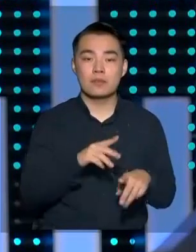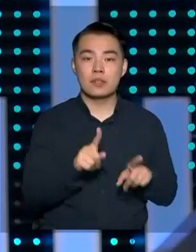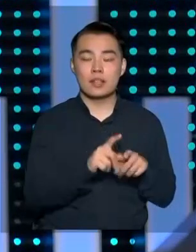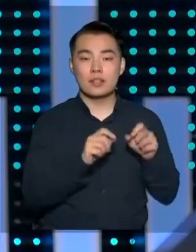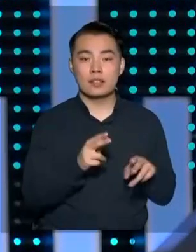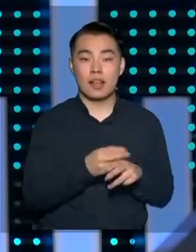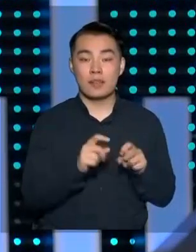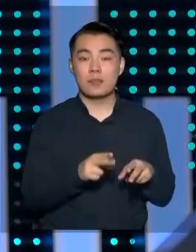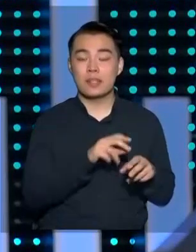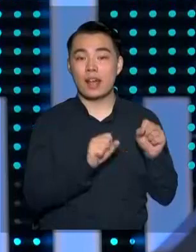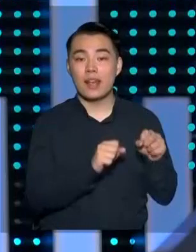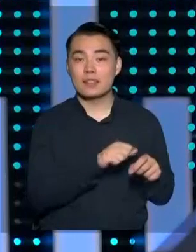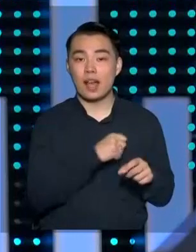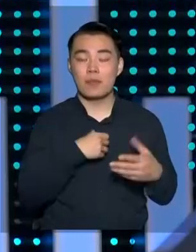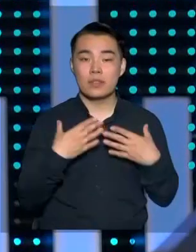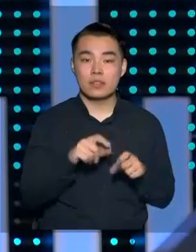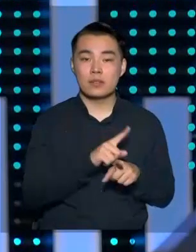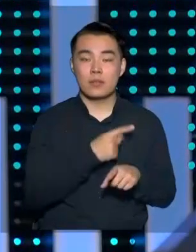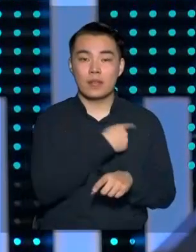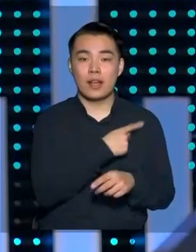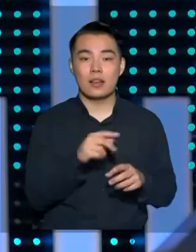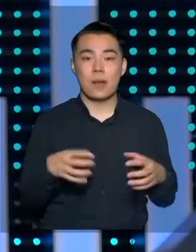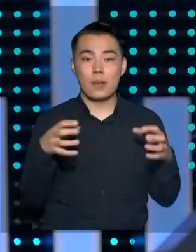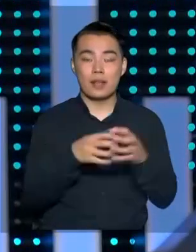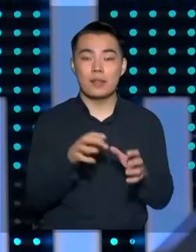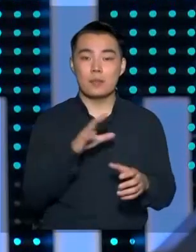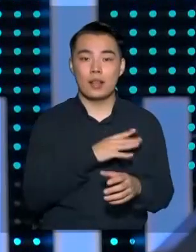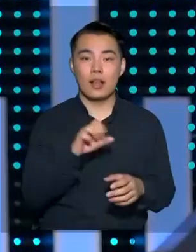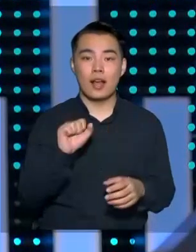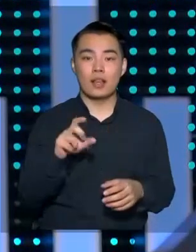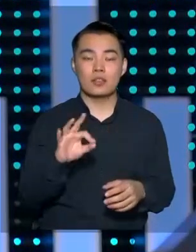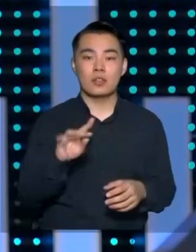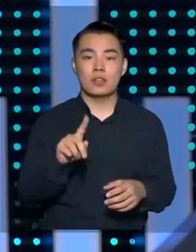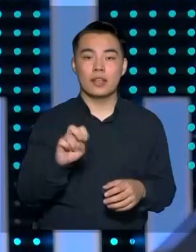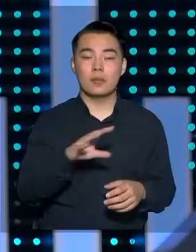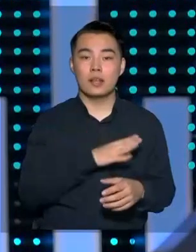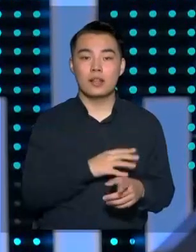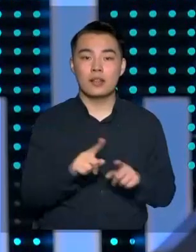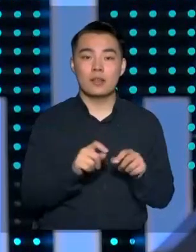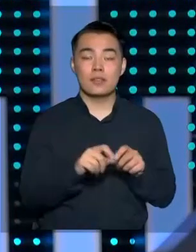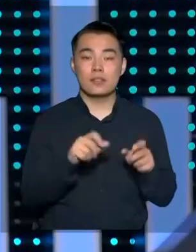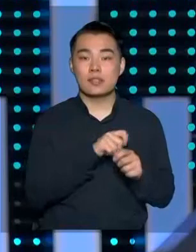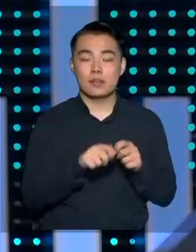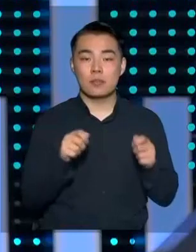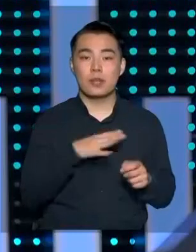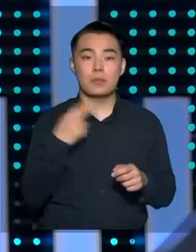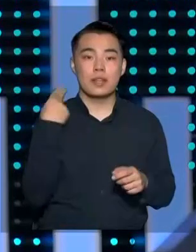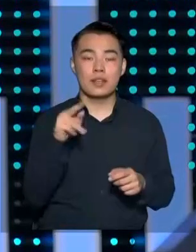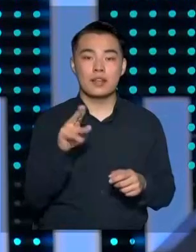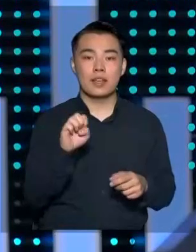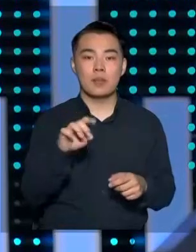здравоохранения Казахстана и международной фармацевтической компанией AstraZeneca. Штаб-квартира организации находится в британском